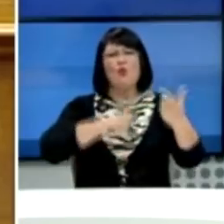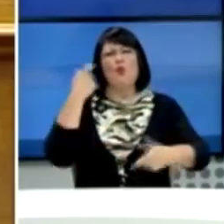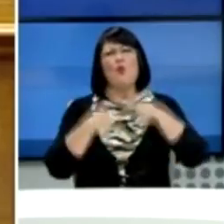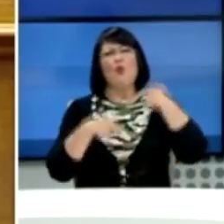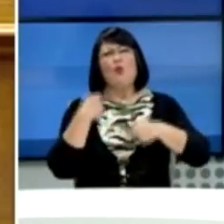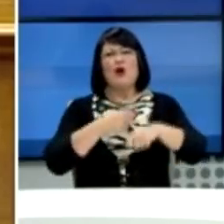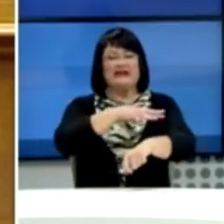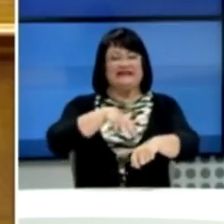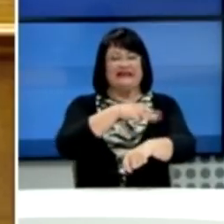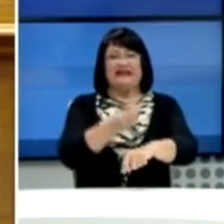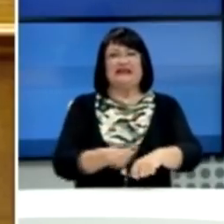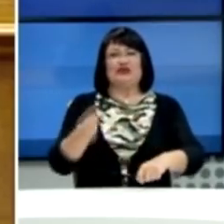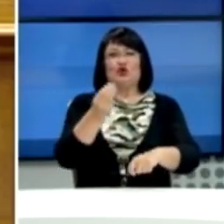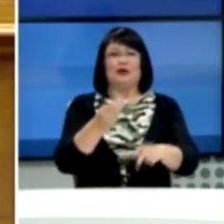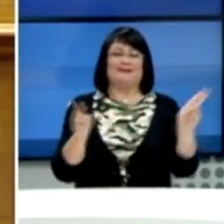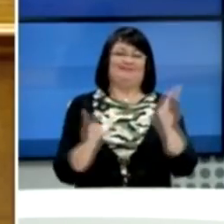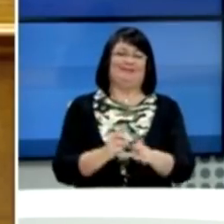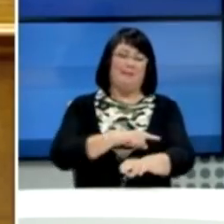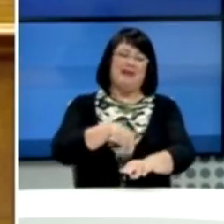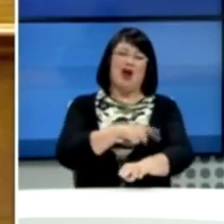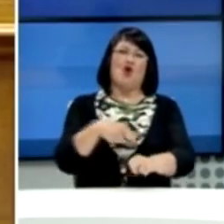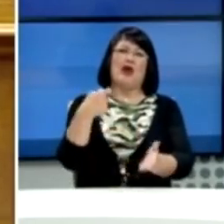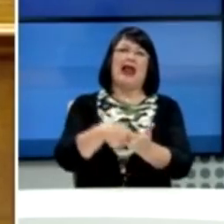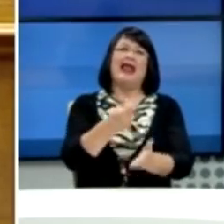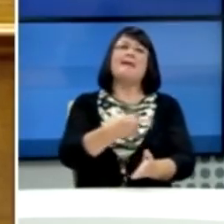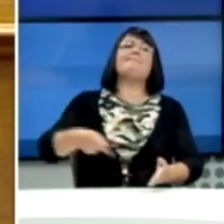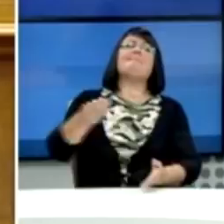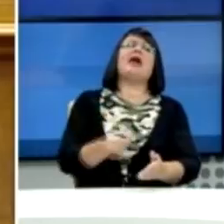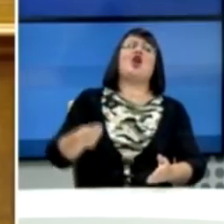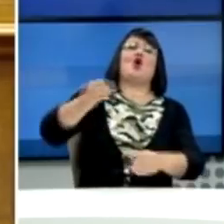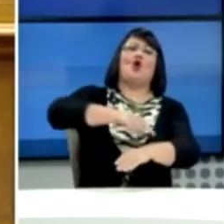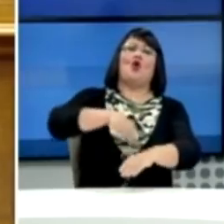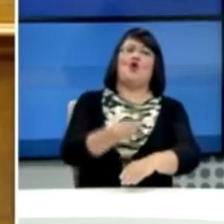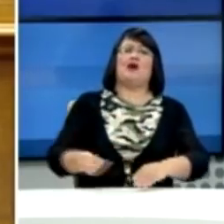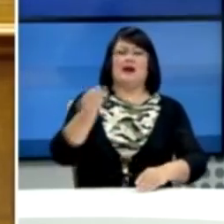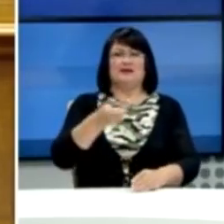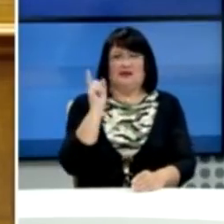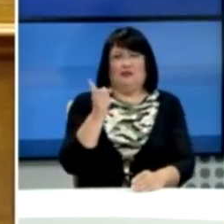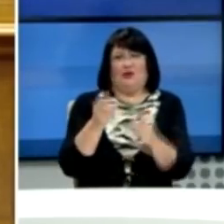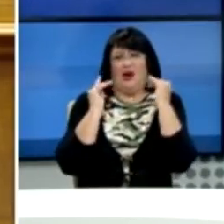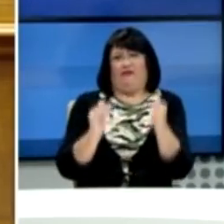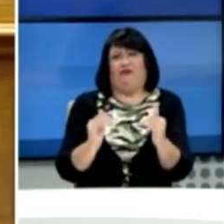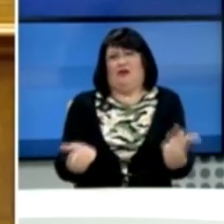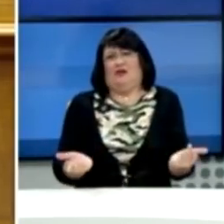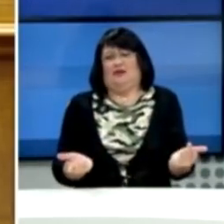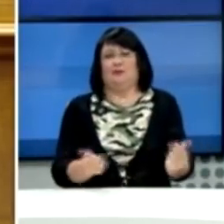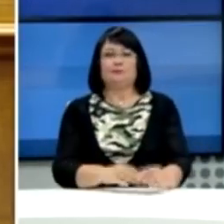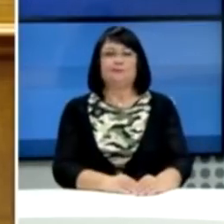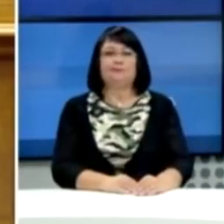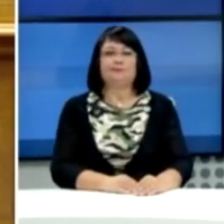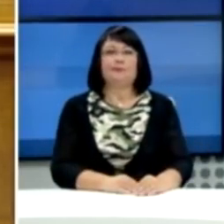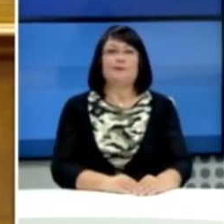τις 3 ώρες τις κάνατε 1. Αλλά και πάλι δεν αλλάζει τίποτα. Η τιμωρία παραμένει τιμωρία.